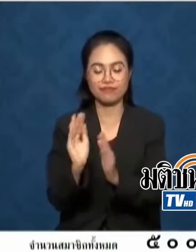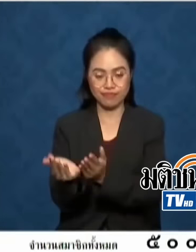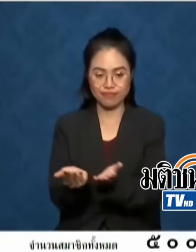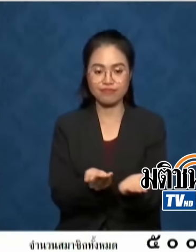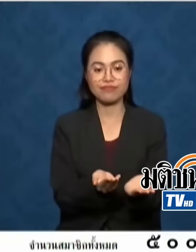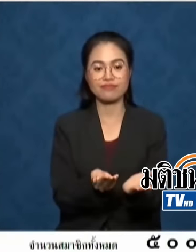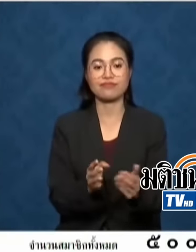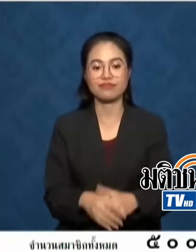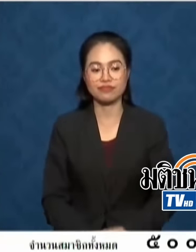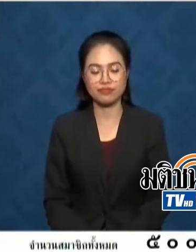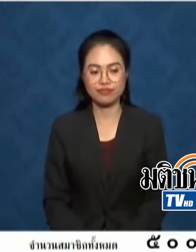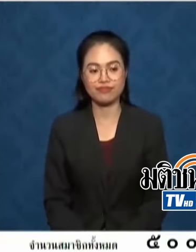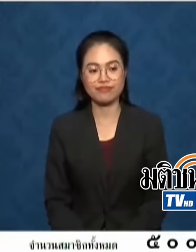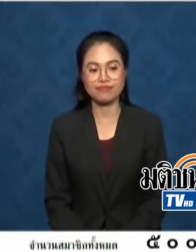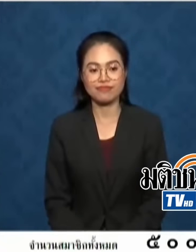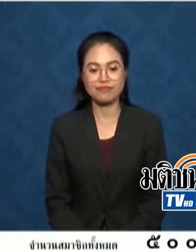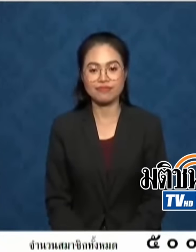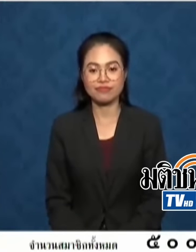ลยครับ